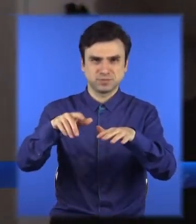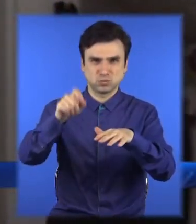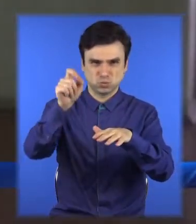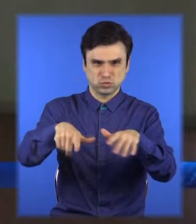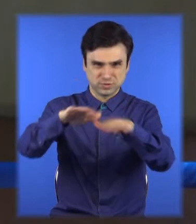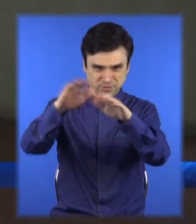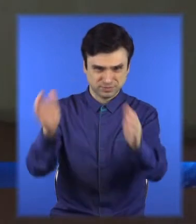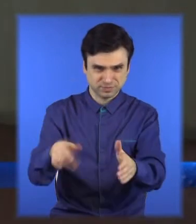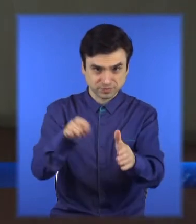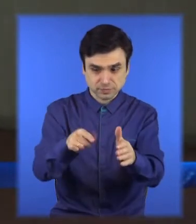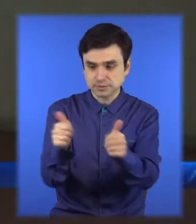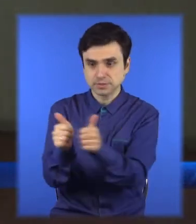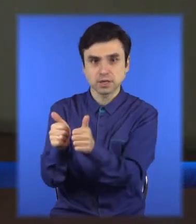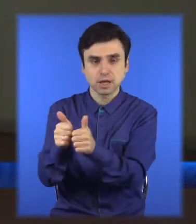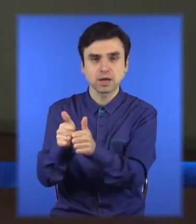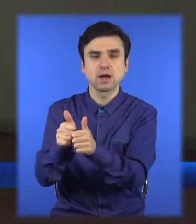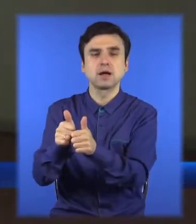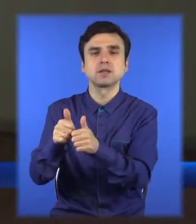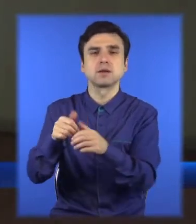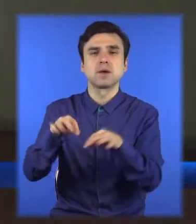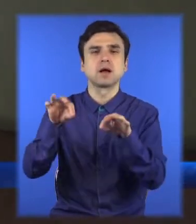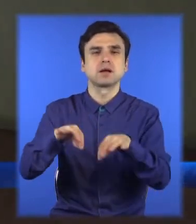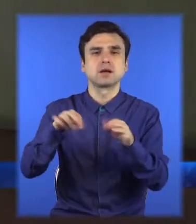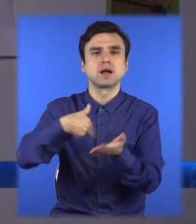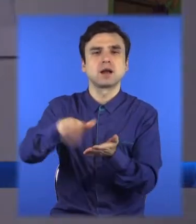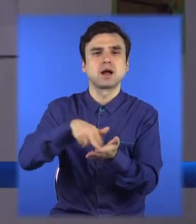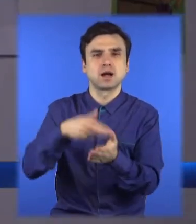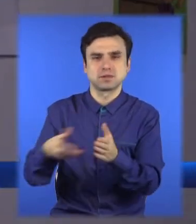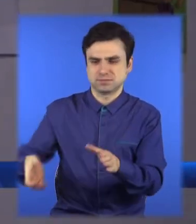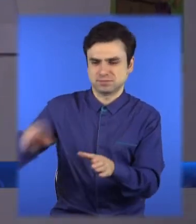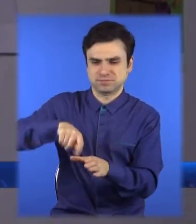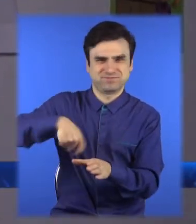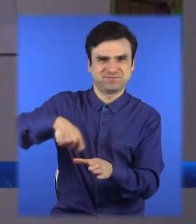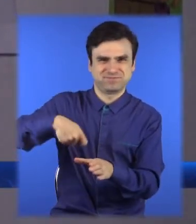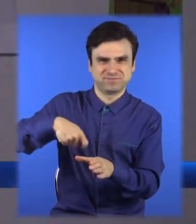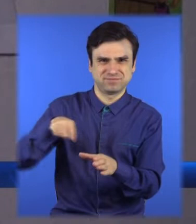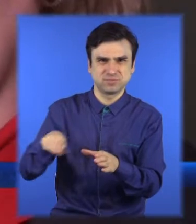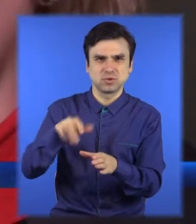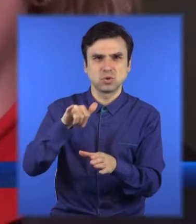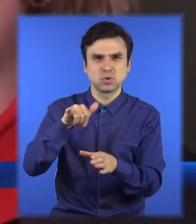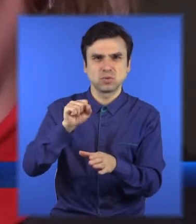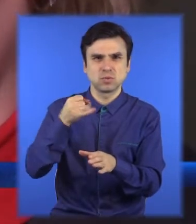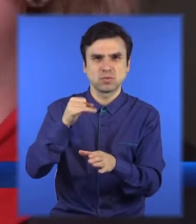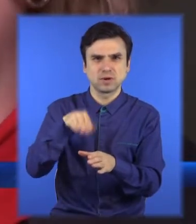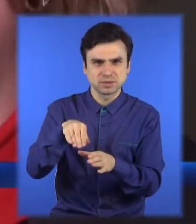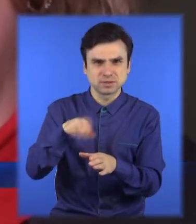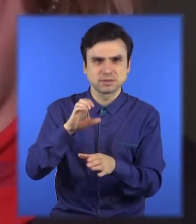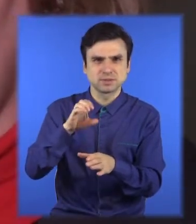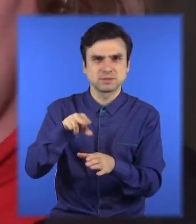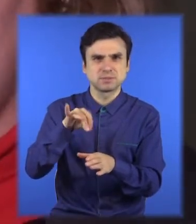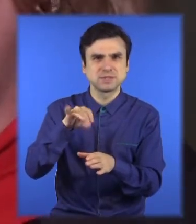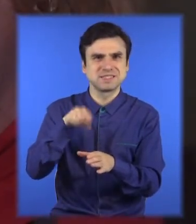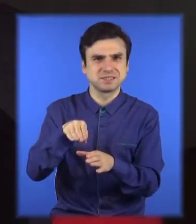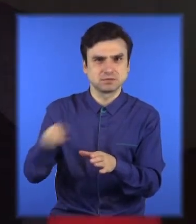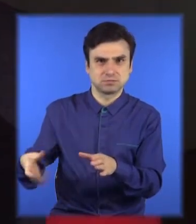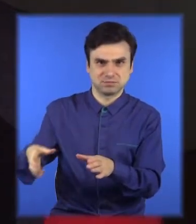розрідження фарби. Пляшка була відкрита. За словами класного керівника, розчин залишився після ремонту кабінету. Але як потрапив до води, вона